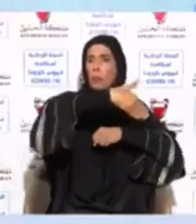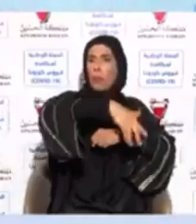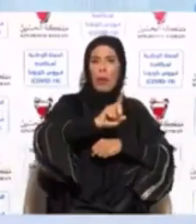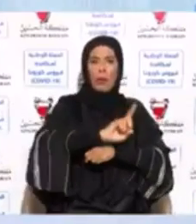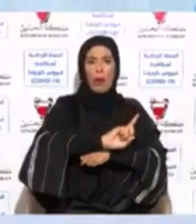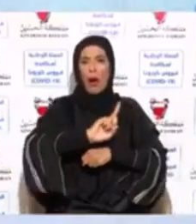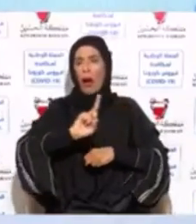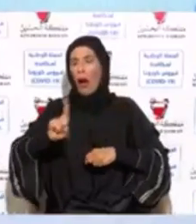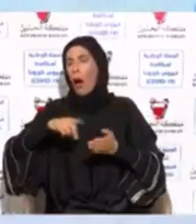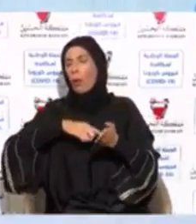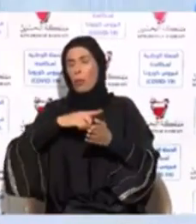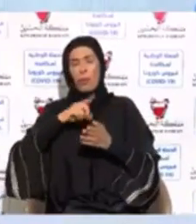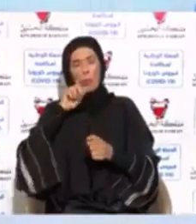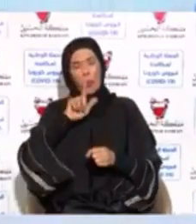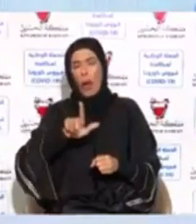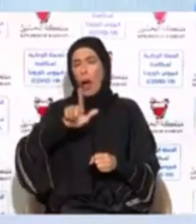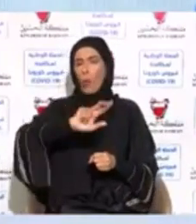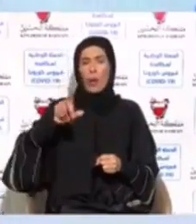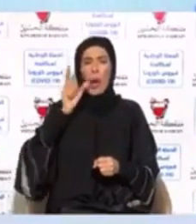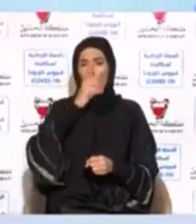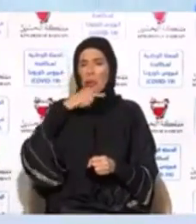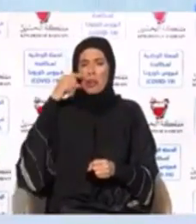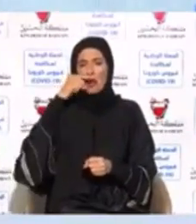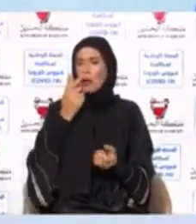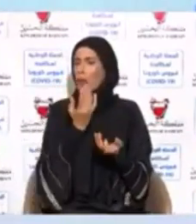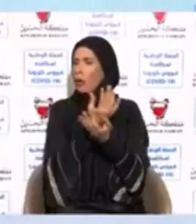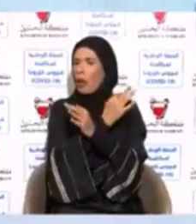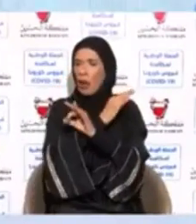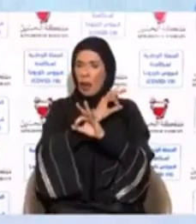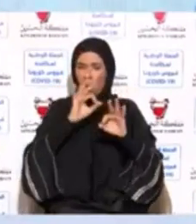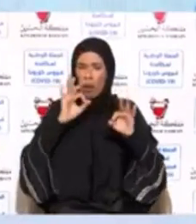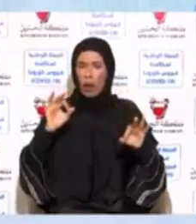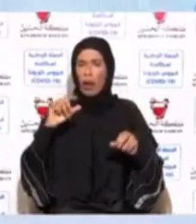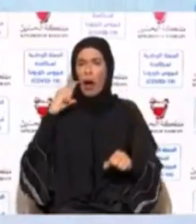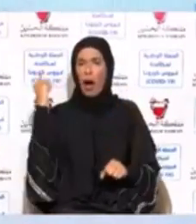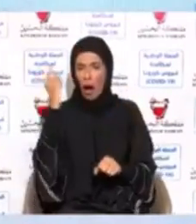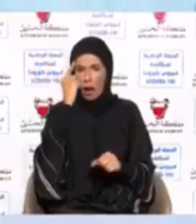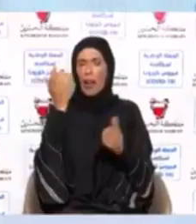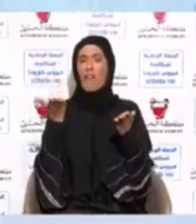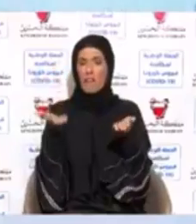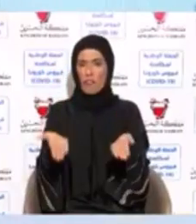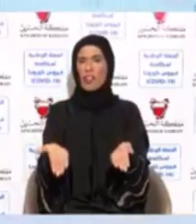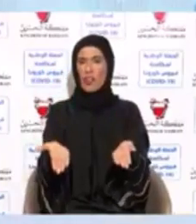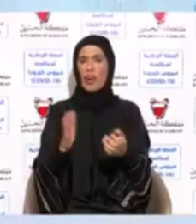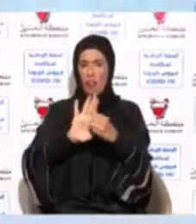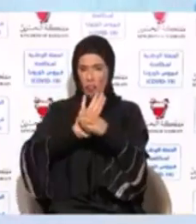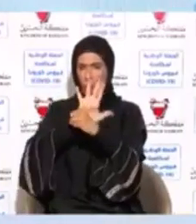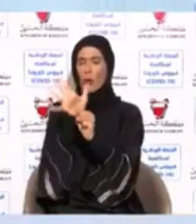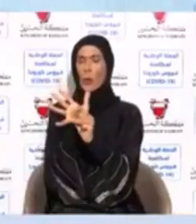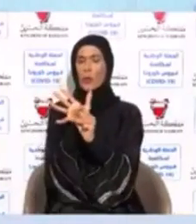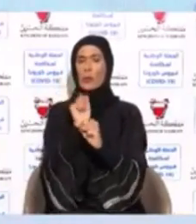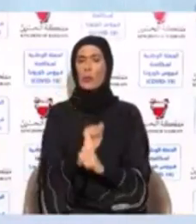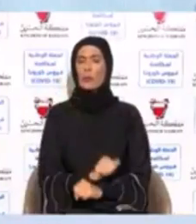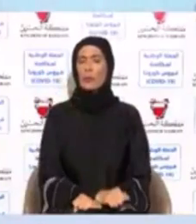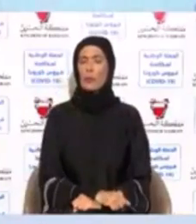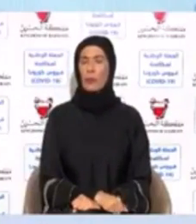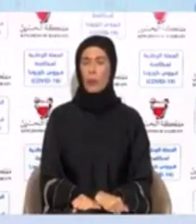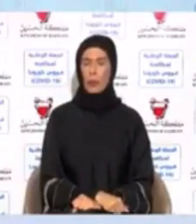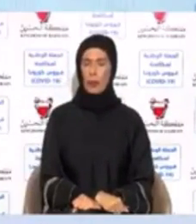فوارق عرقيه او لقويه او حتى دينيه، وهذا اللي بياتيني الى قبل اني ما اتحدث على اخر